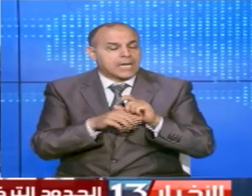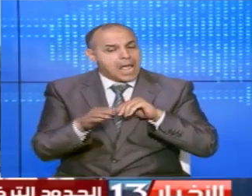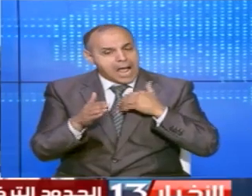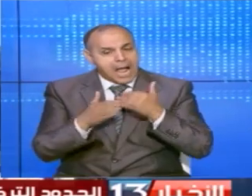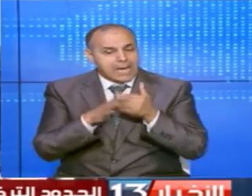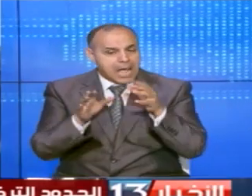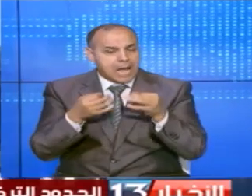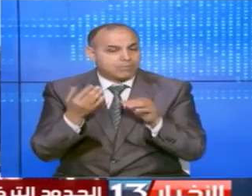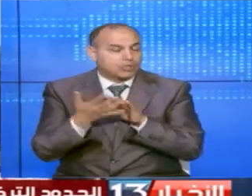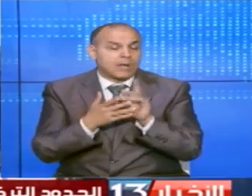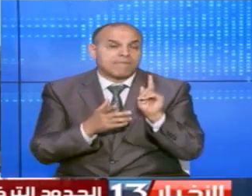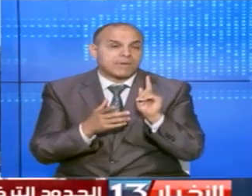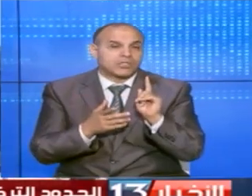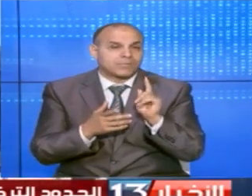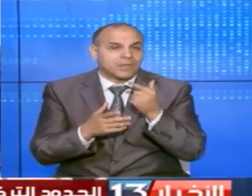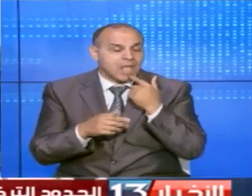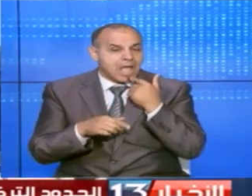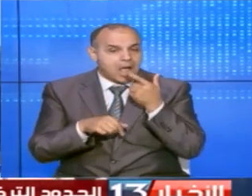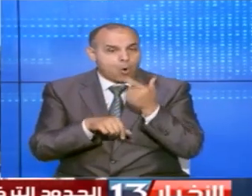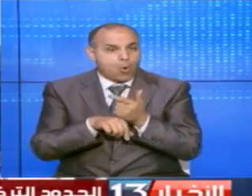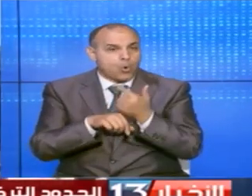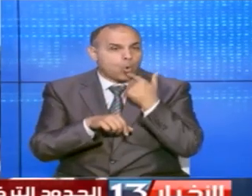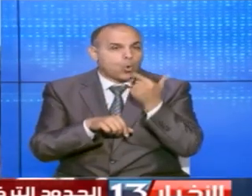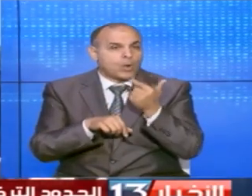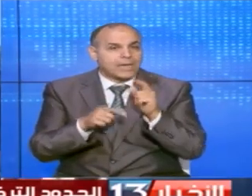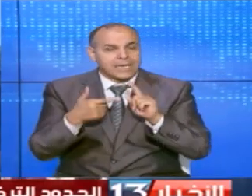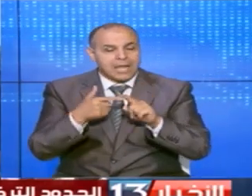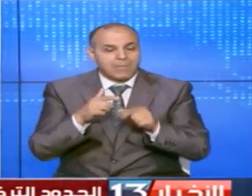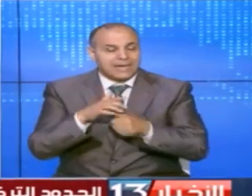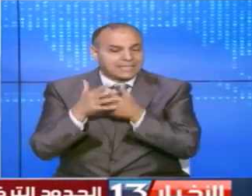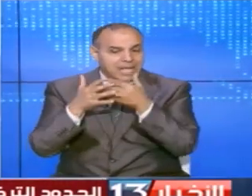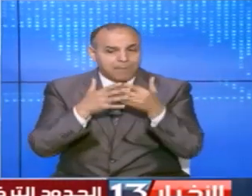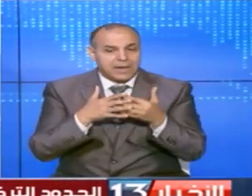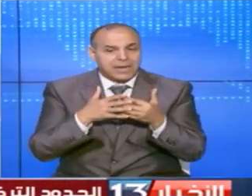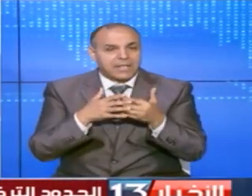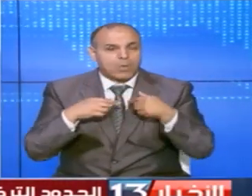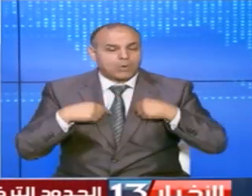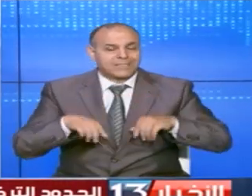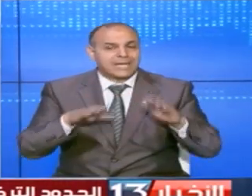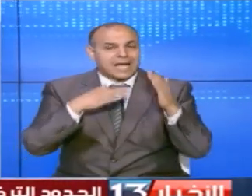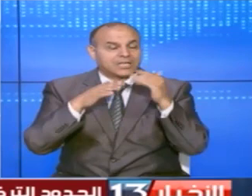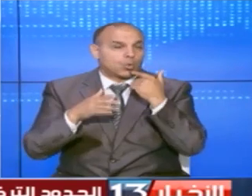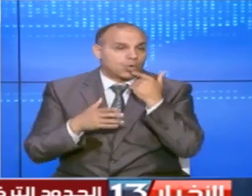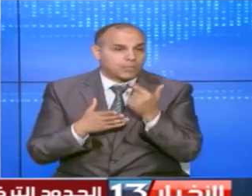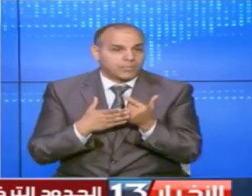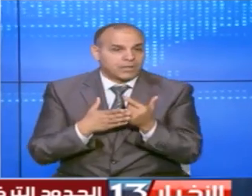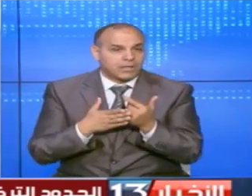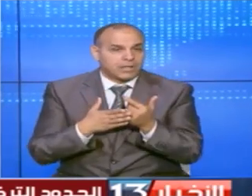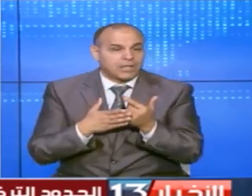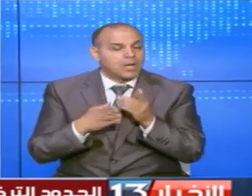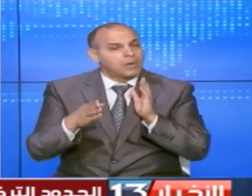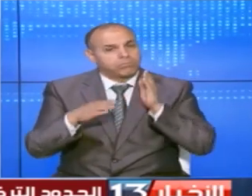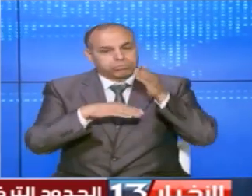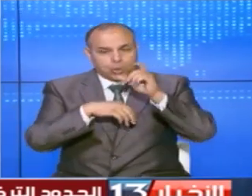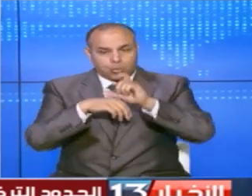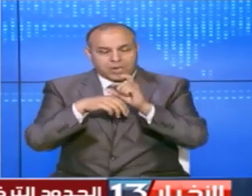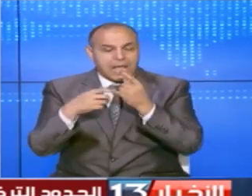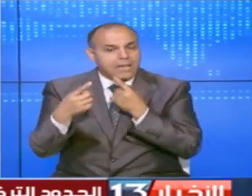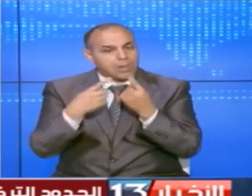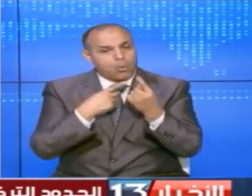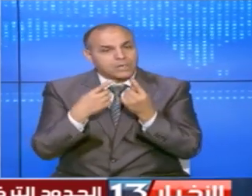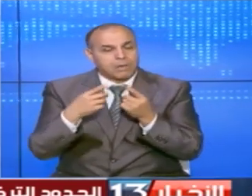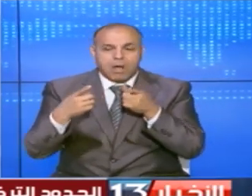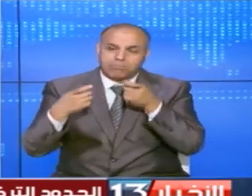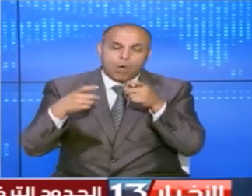حل للازمه في وقت يستعد فيه نائب الرئيس الامريكي ووزير الخارجيه الى التوجه الى تركيا للتوسط في